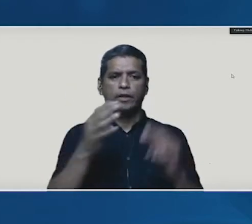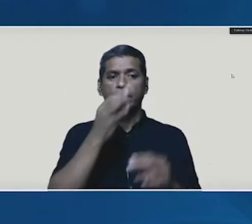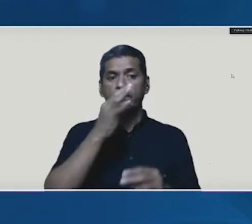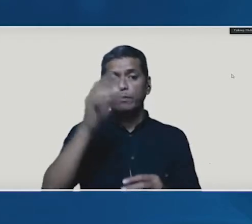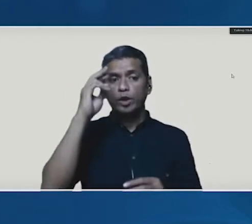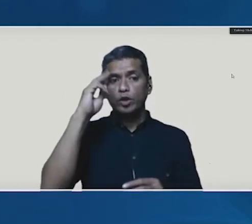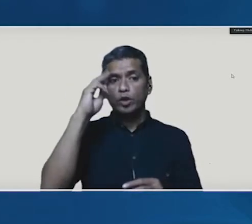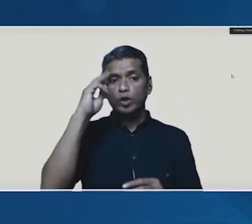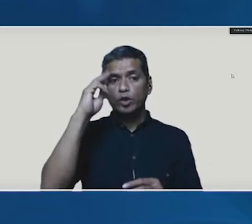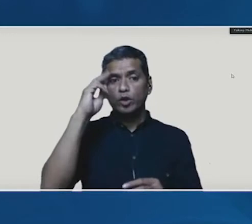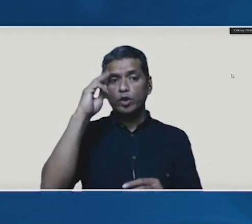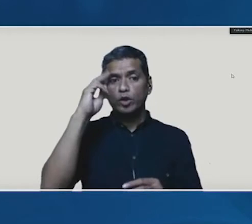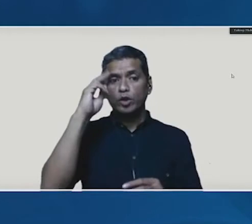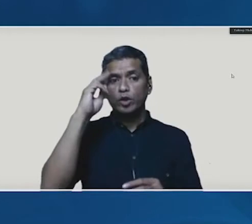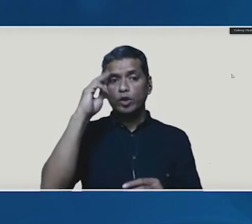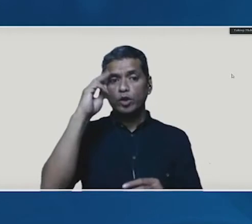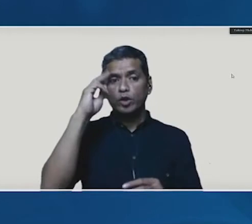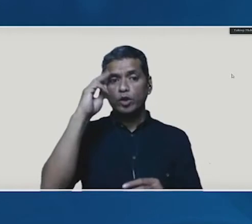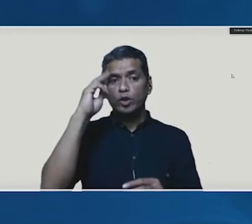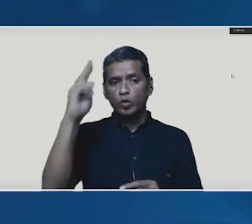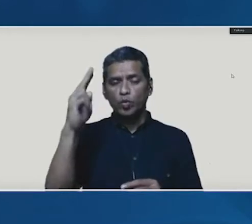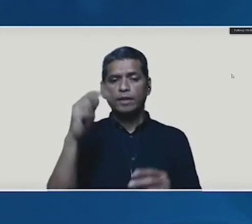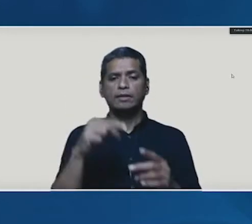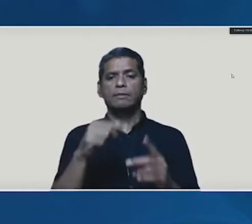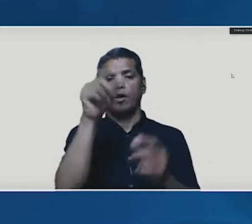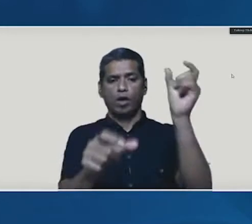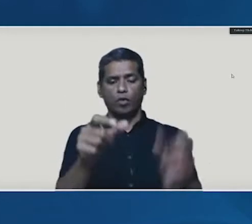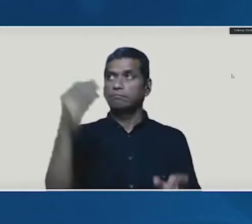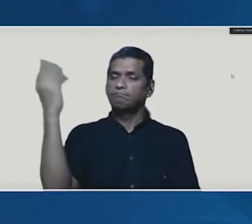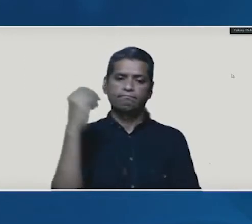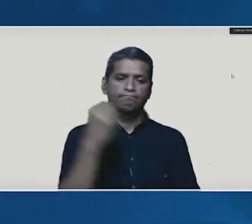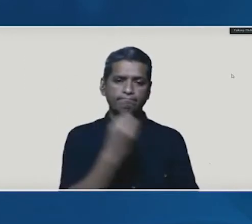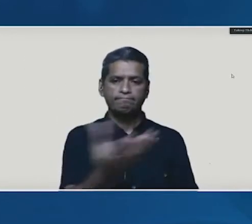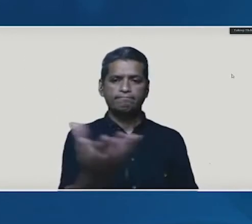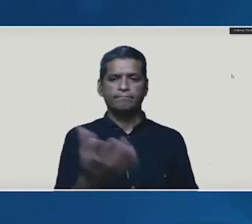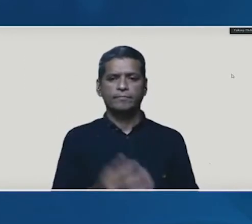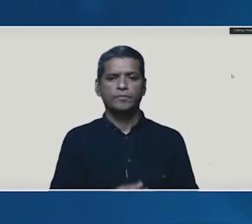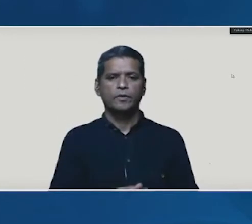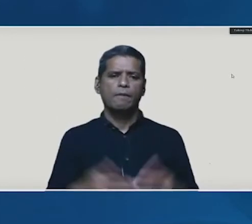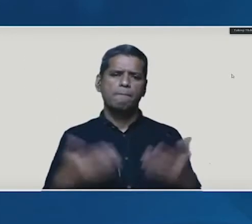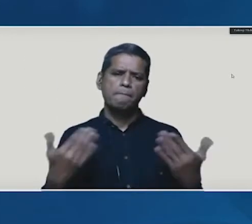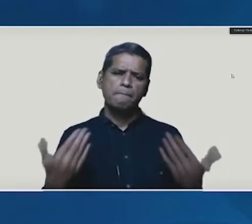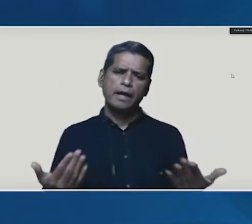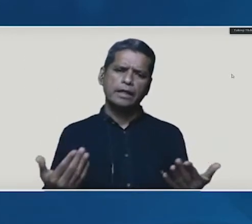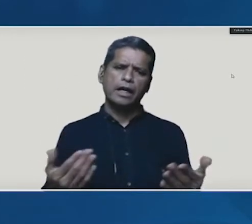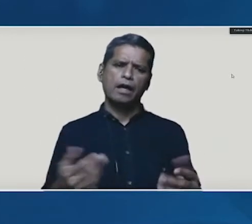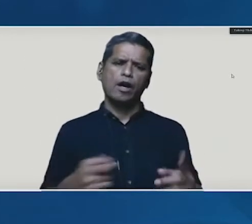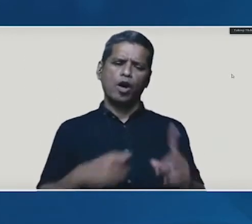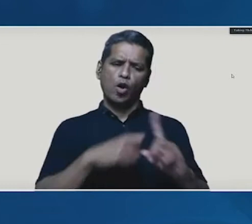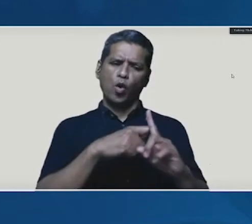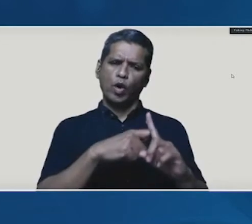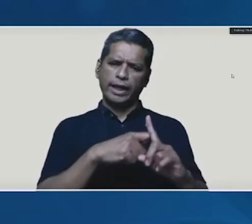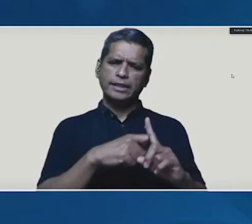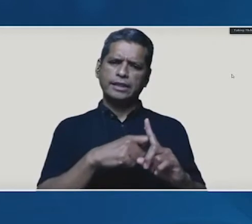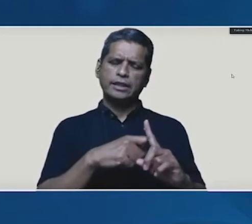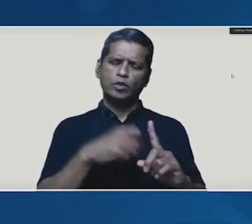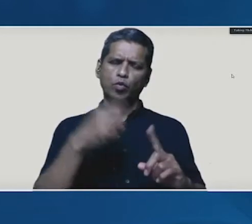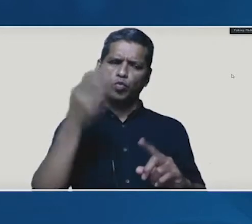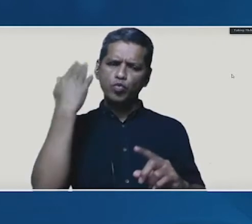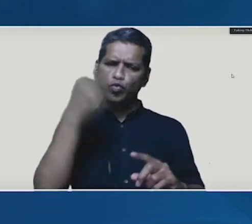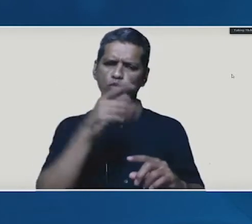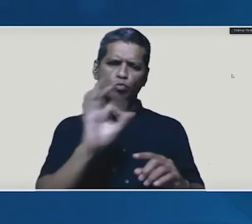kepada orang yang Kurapika kepada kongres saudara kongres pada waktu itu belum lahir tapi